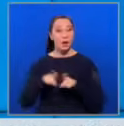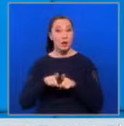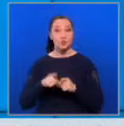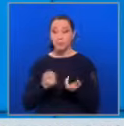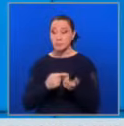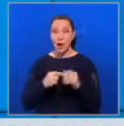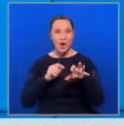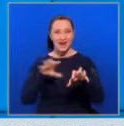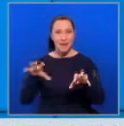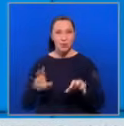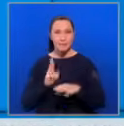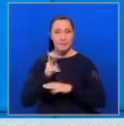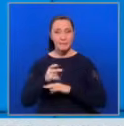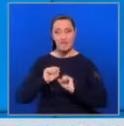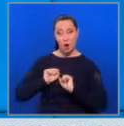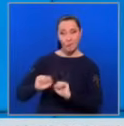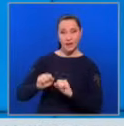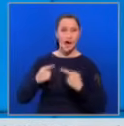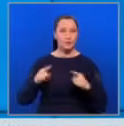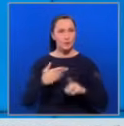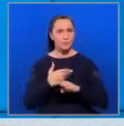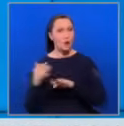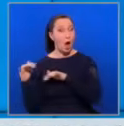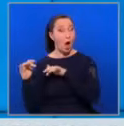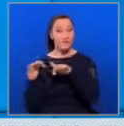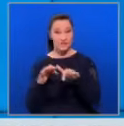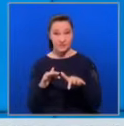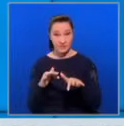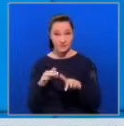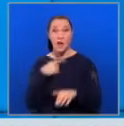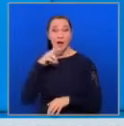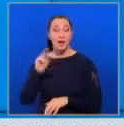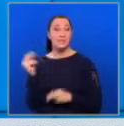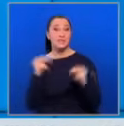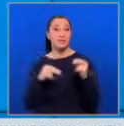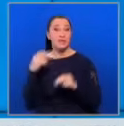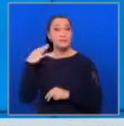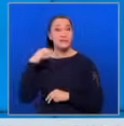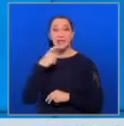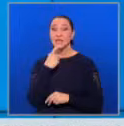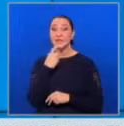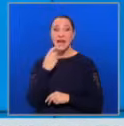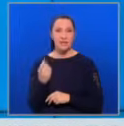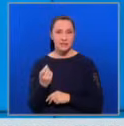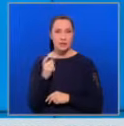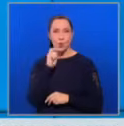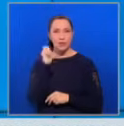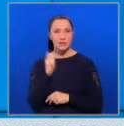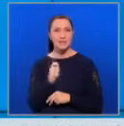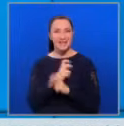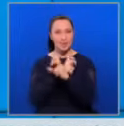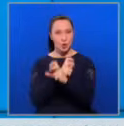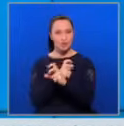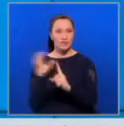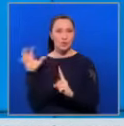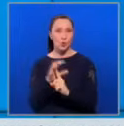в ня някои райони преминава в отбрана в други продължава офанзивата заяви съветник на президента зеленски украински дронове